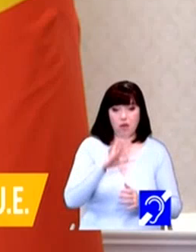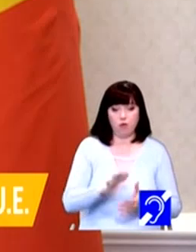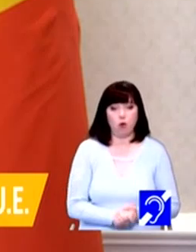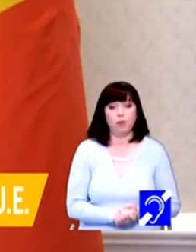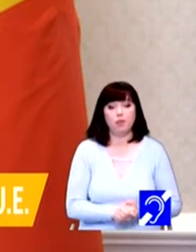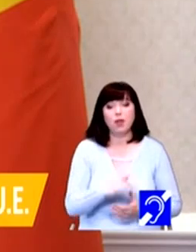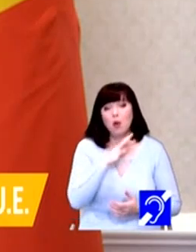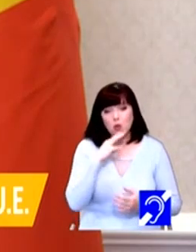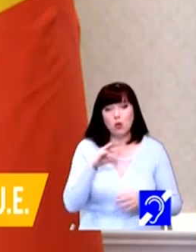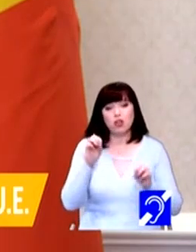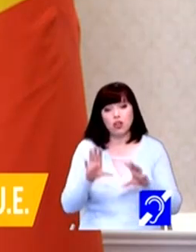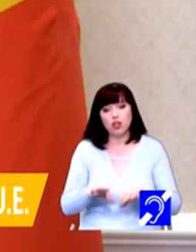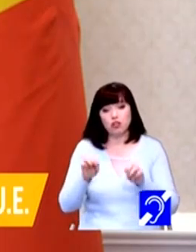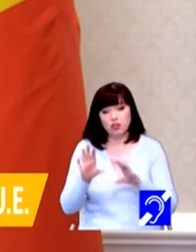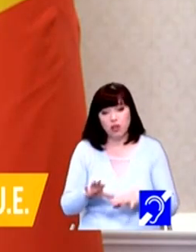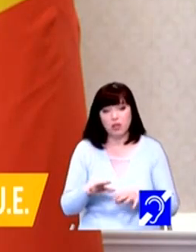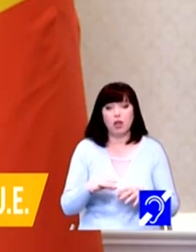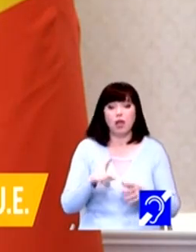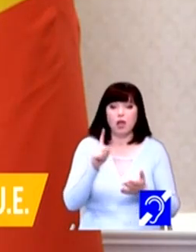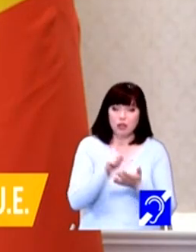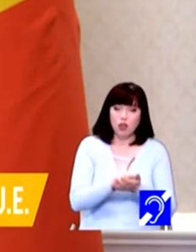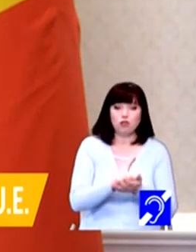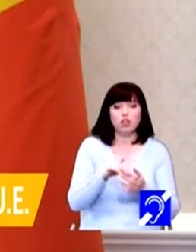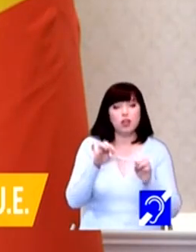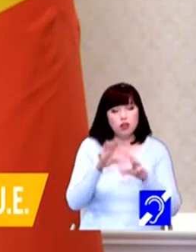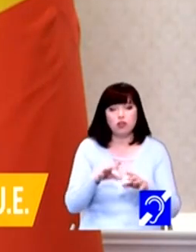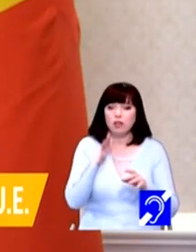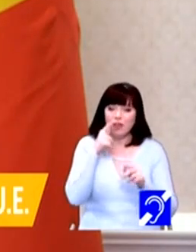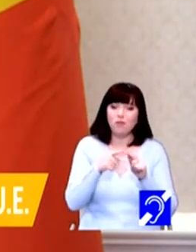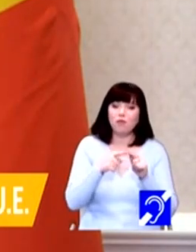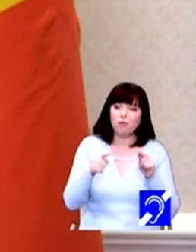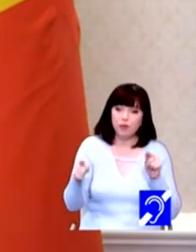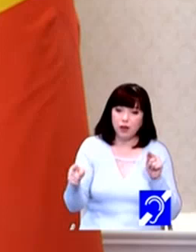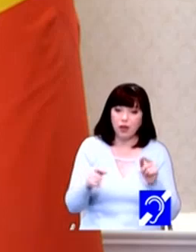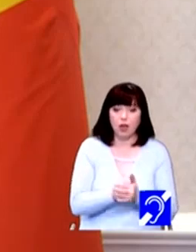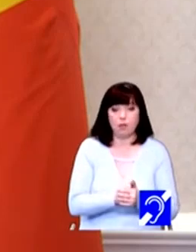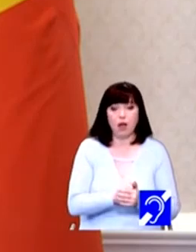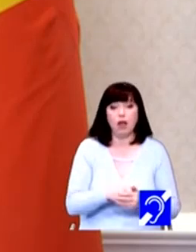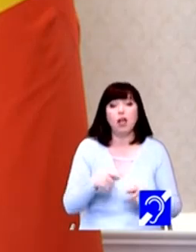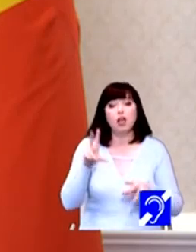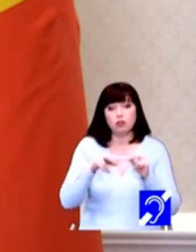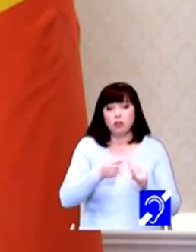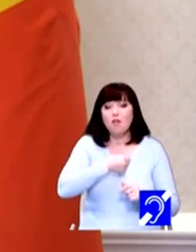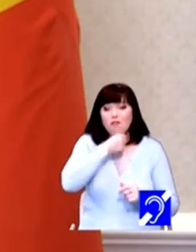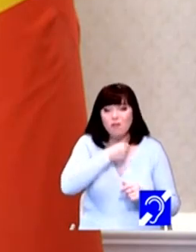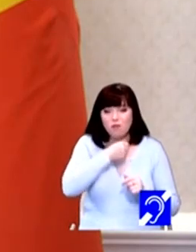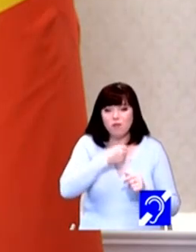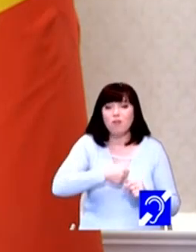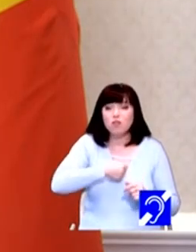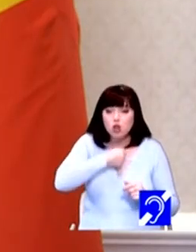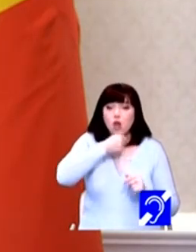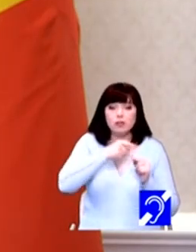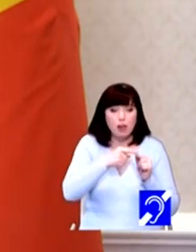Unele decizii au nevoie de timp de cumpănire. Maturizarea ne-a luat 30 de